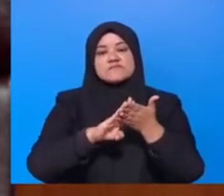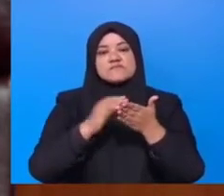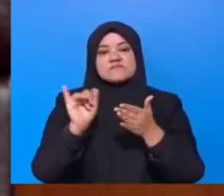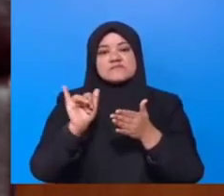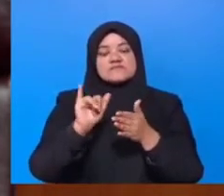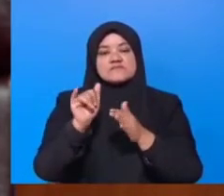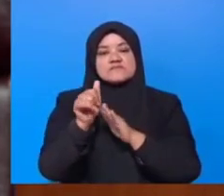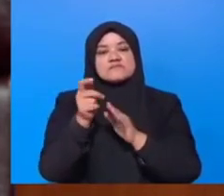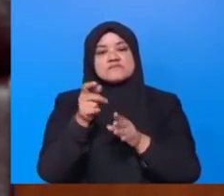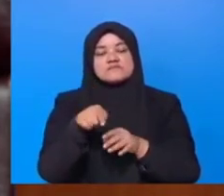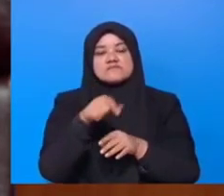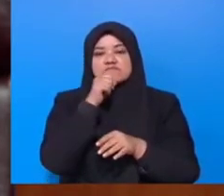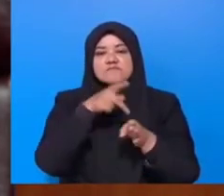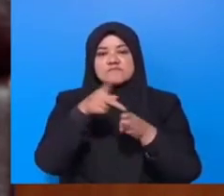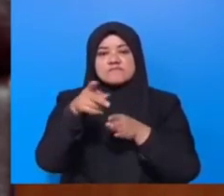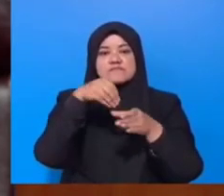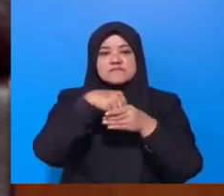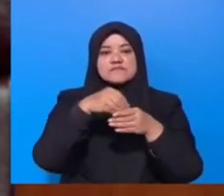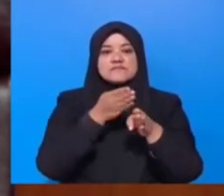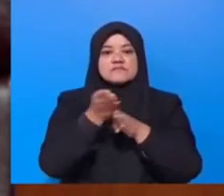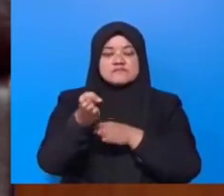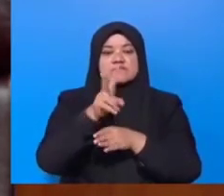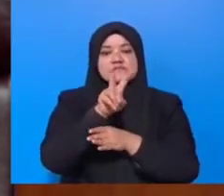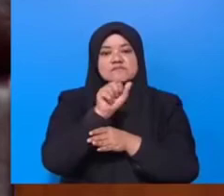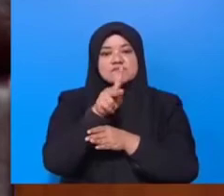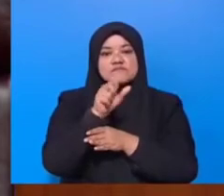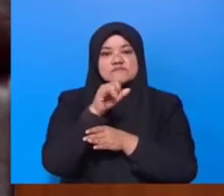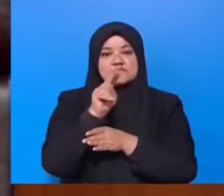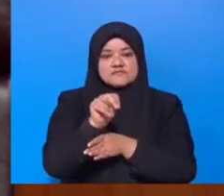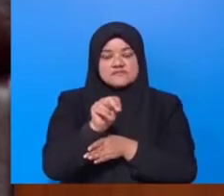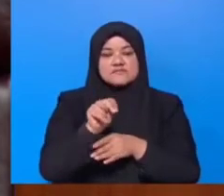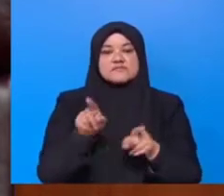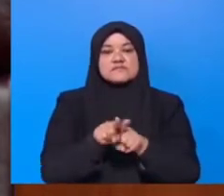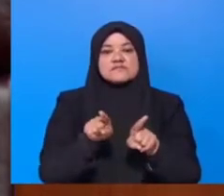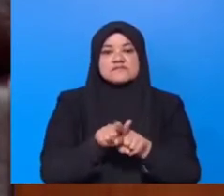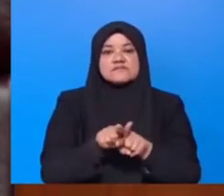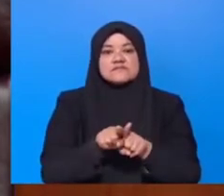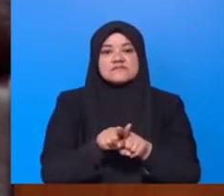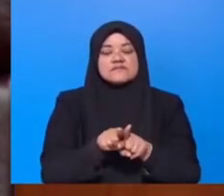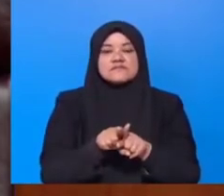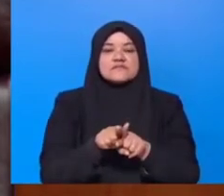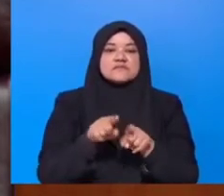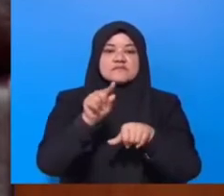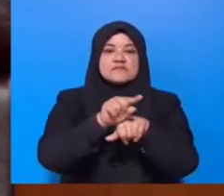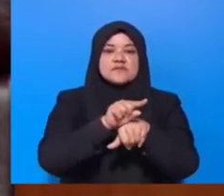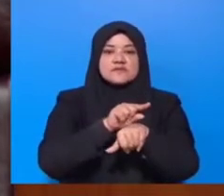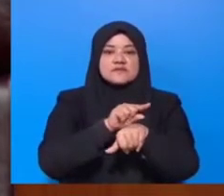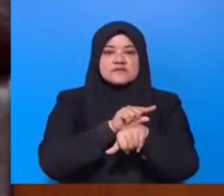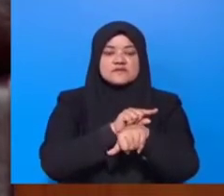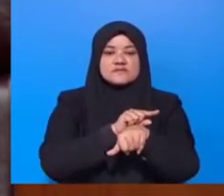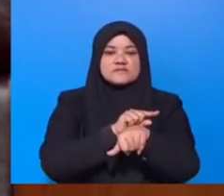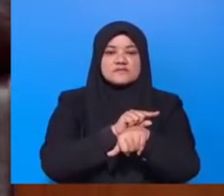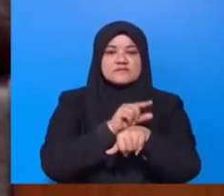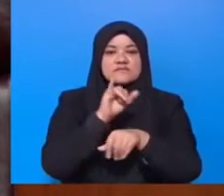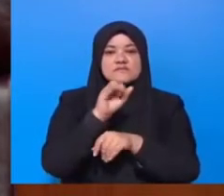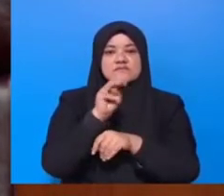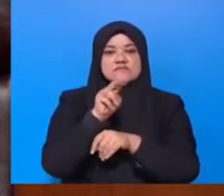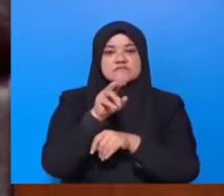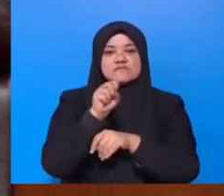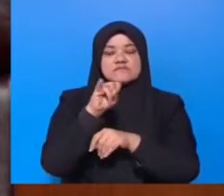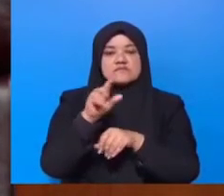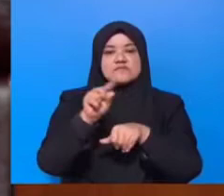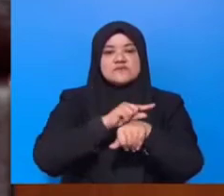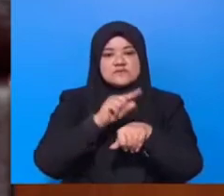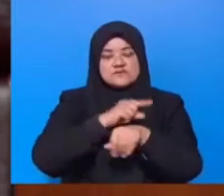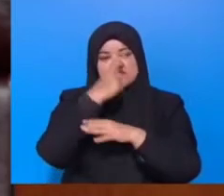individu-individu yang bukan pakar dalam bidang bexin meses yang menggunakan unsur emosi